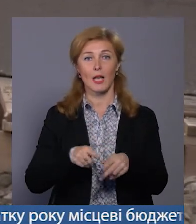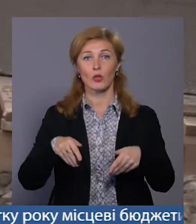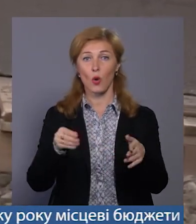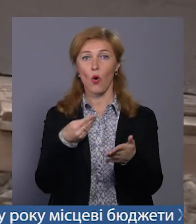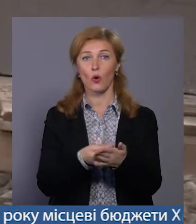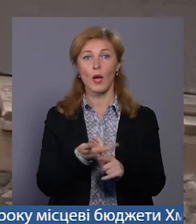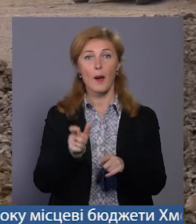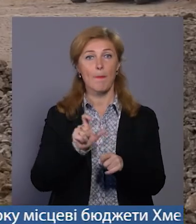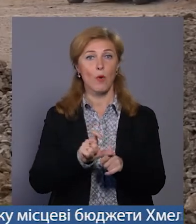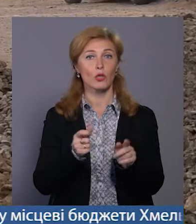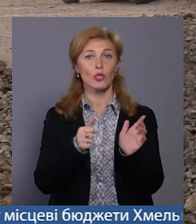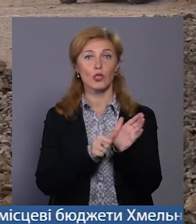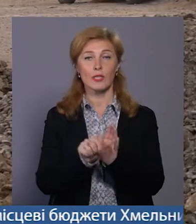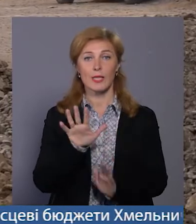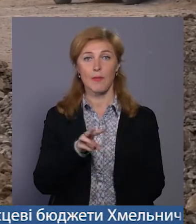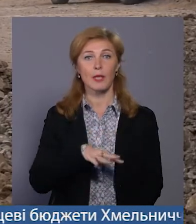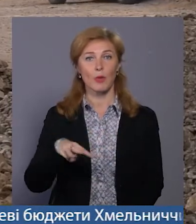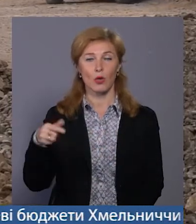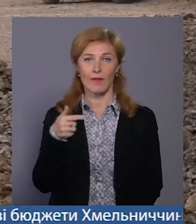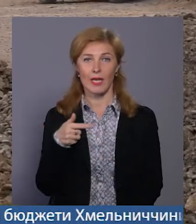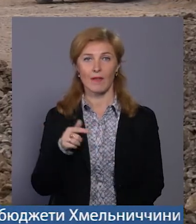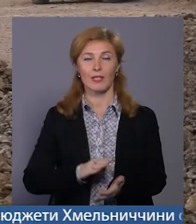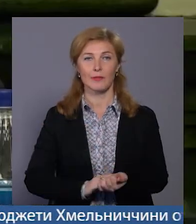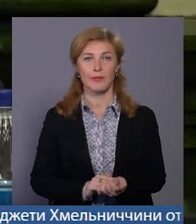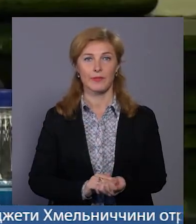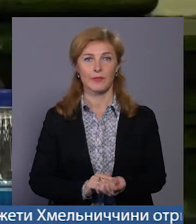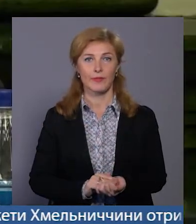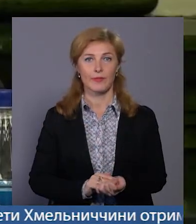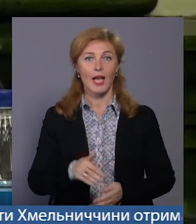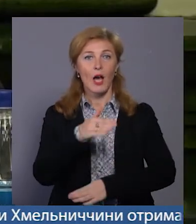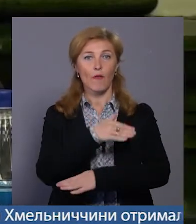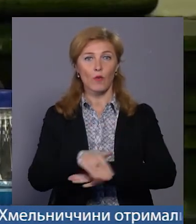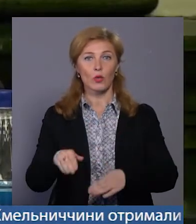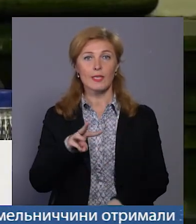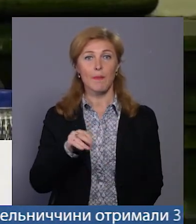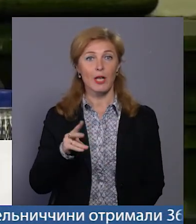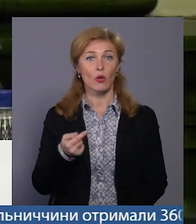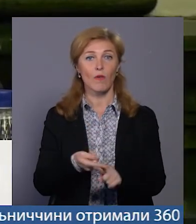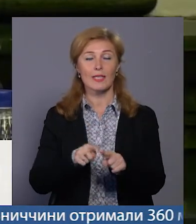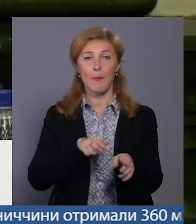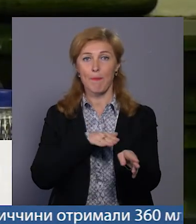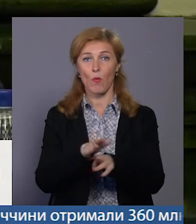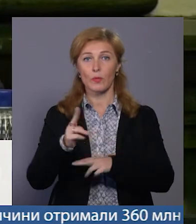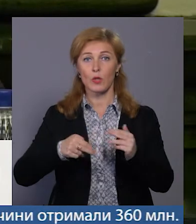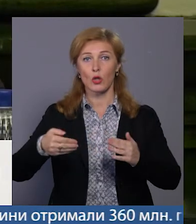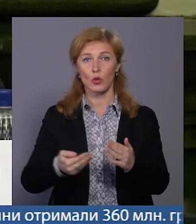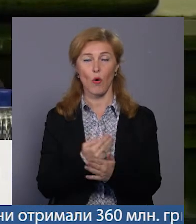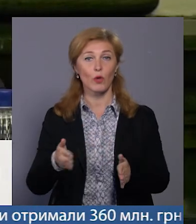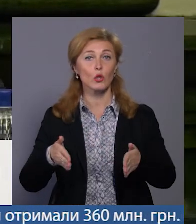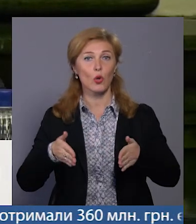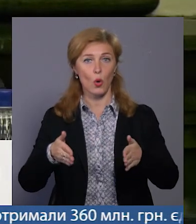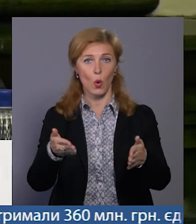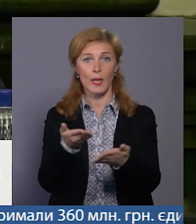коштуватиме понад 65 мільйонів гривень. Вулиця Мельникова – це повністю будівництво нової дороги.